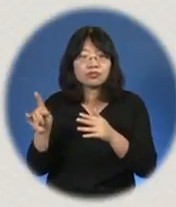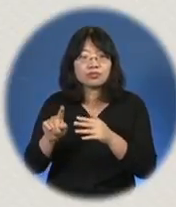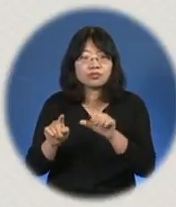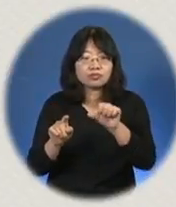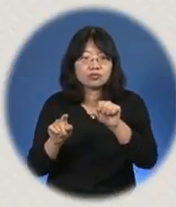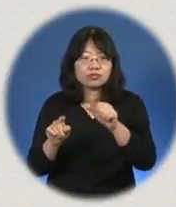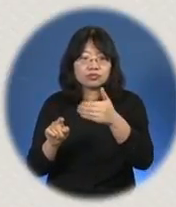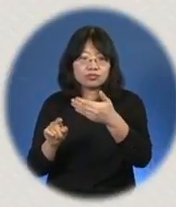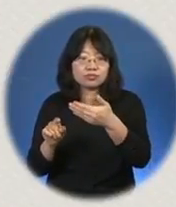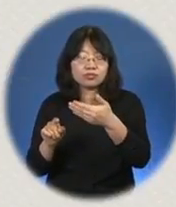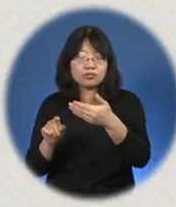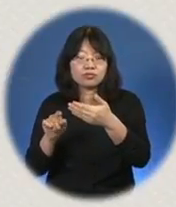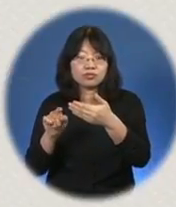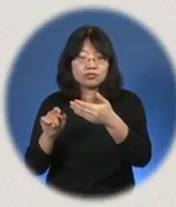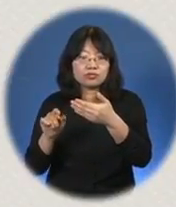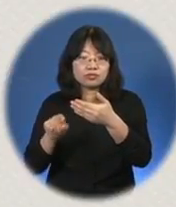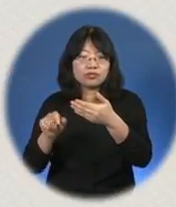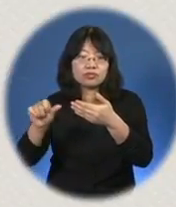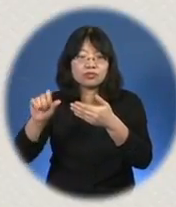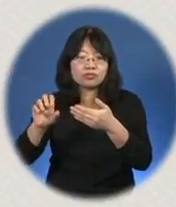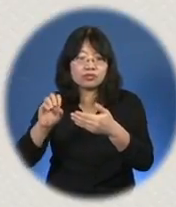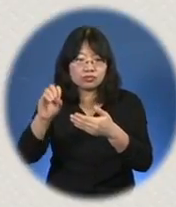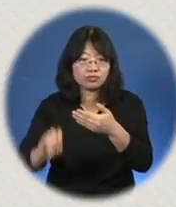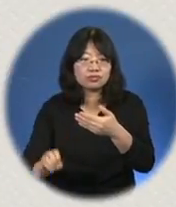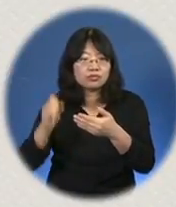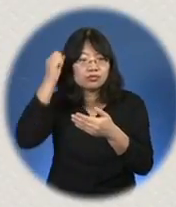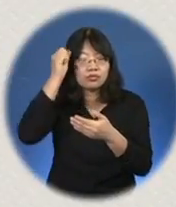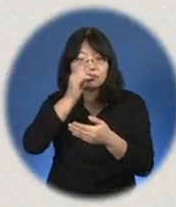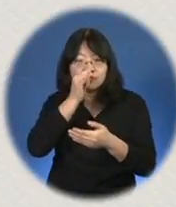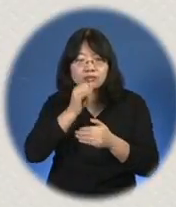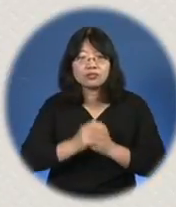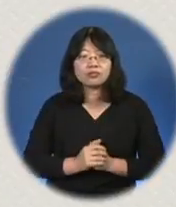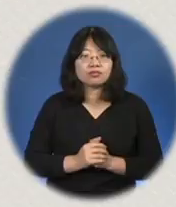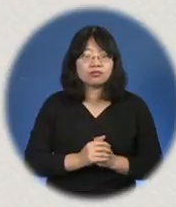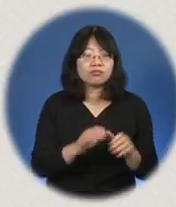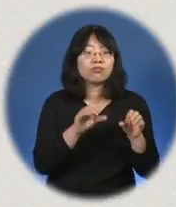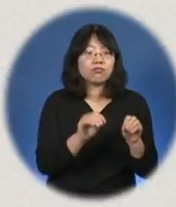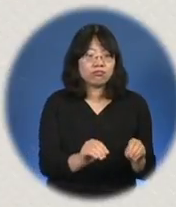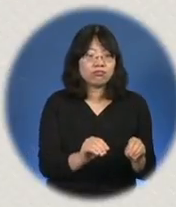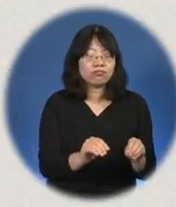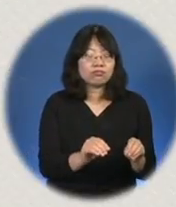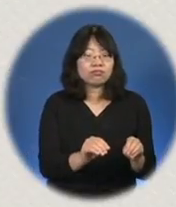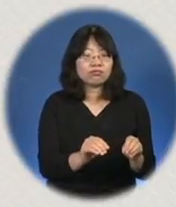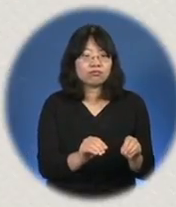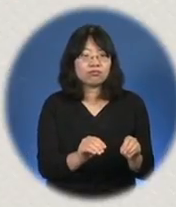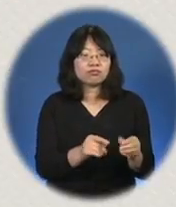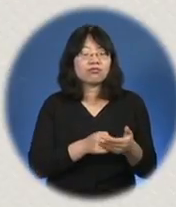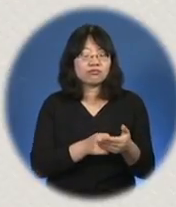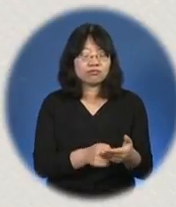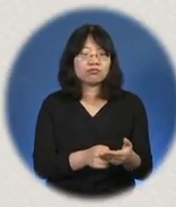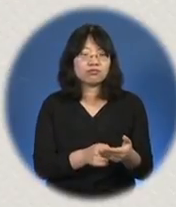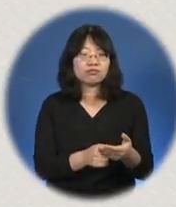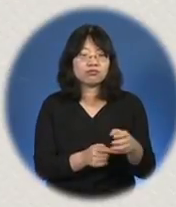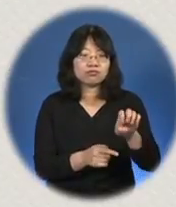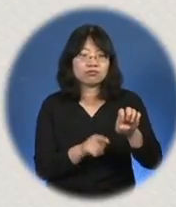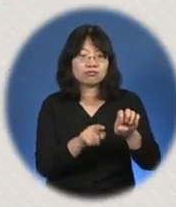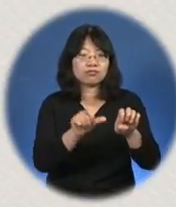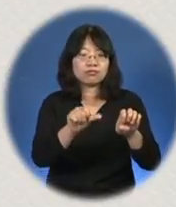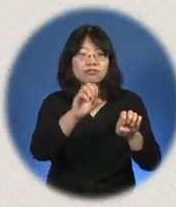59% 정도가 나왔고요. 59.5%로 제가 기억을 하고 있고요. 그다음에 중단해야 된다는 의견이